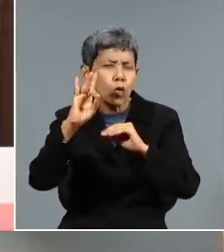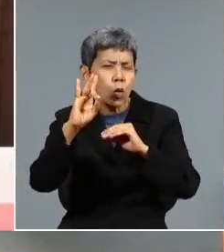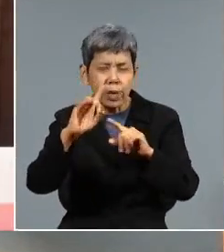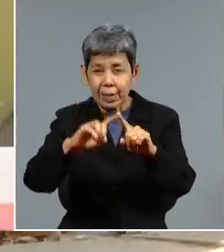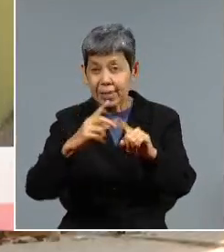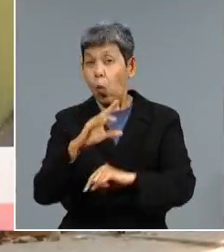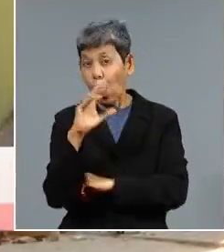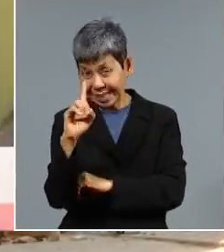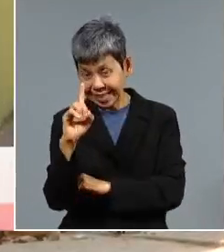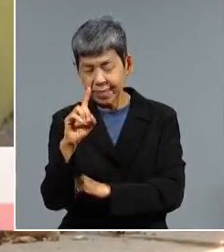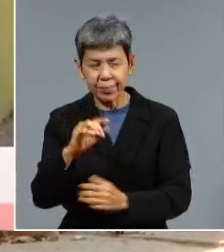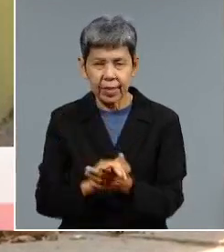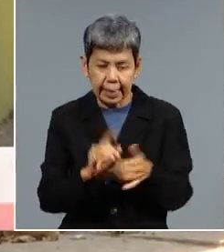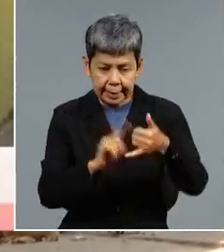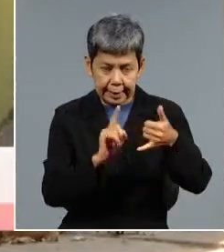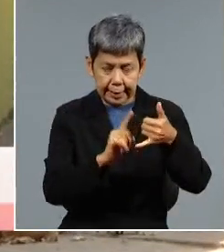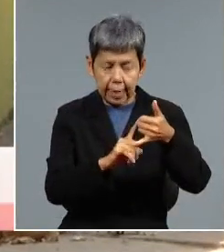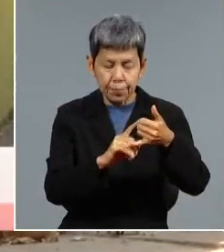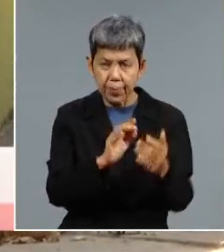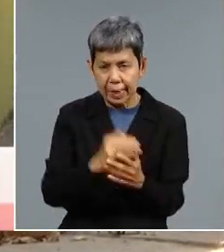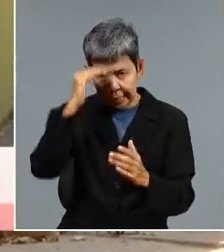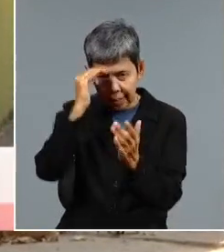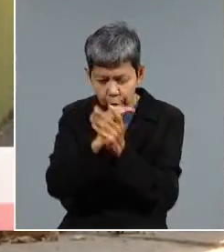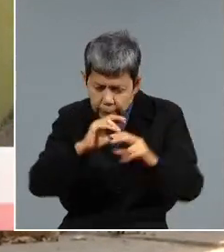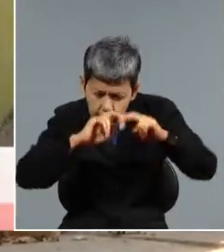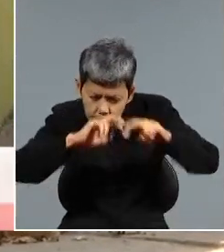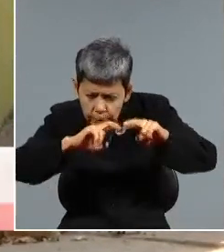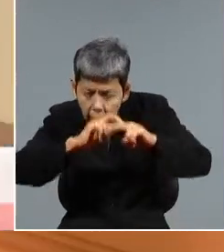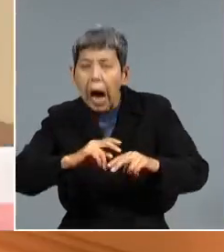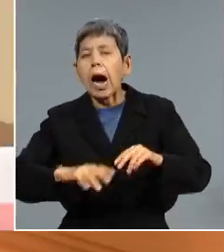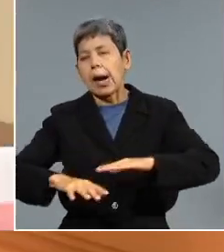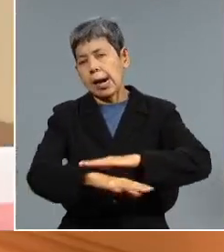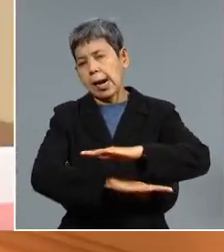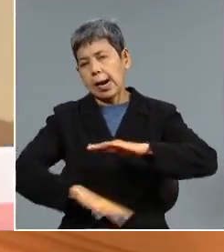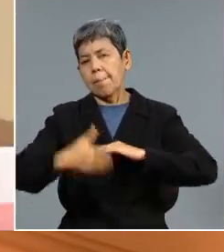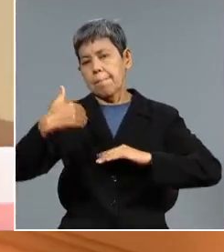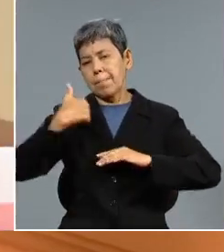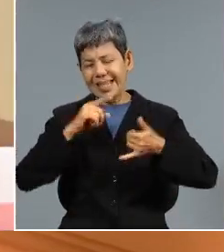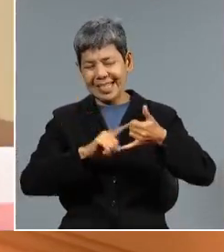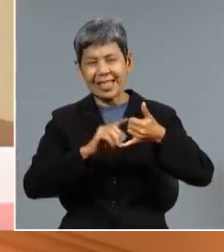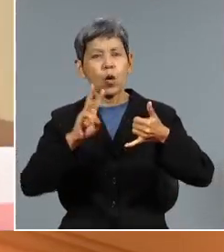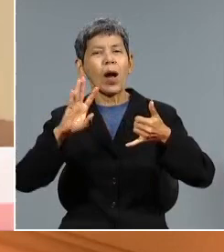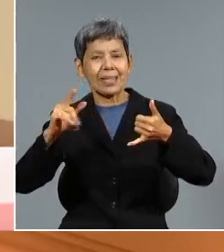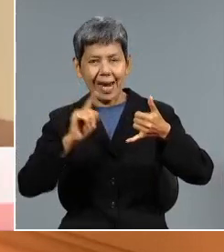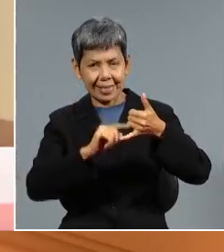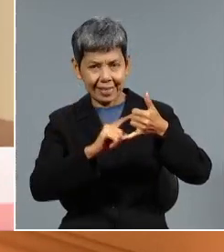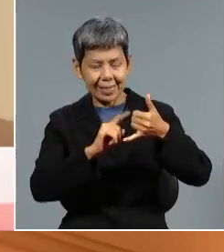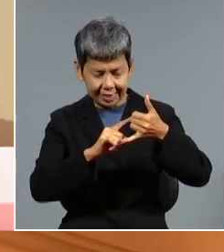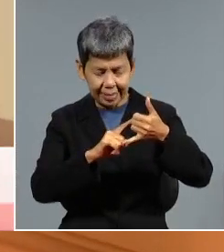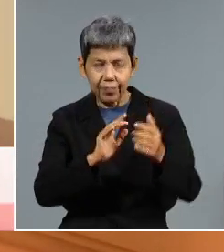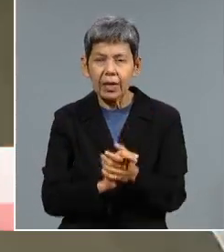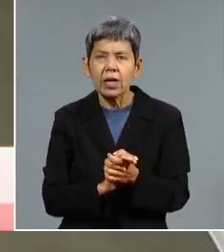ที่ 1มีนาคมที่ผ่านมาครับต่อมานะตำรวจก็ทำการสืบสวนจนมีหลักฐานนะครับว่าอารายวันชาติเนียมรักษา